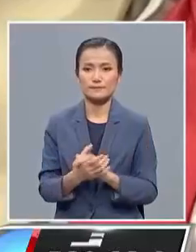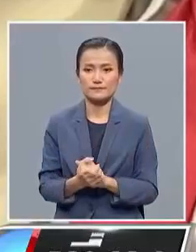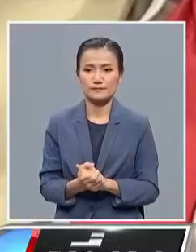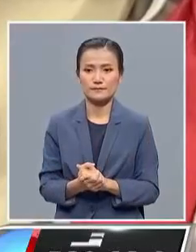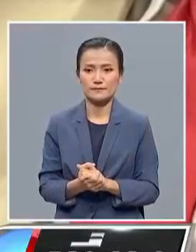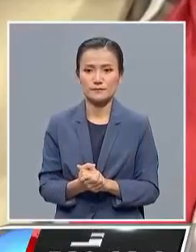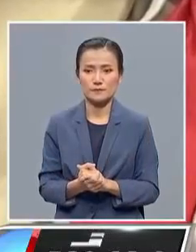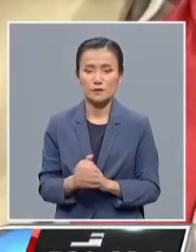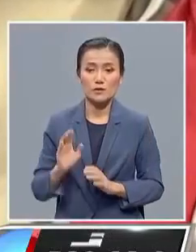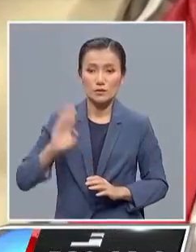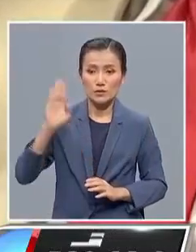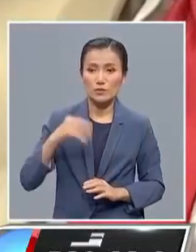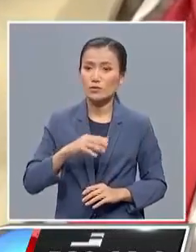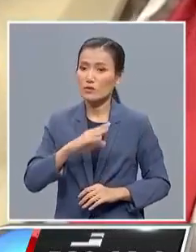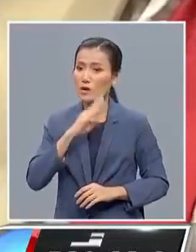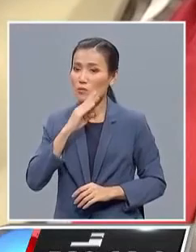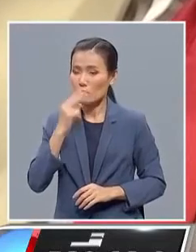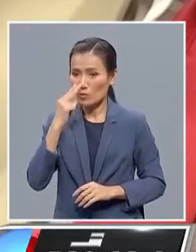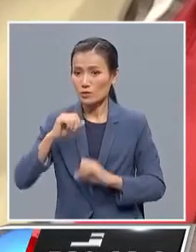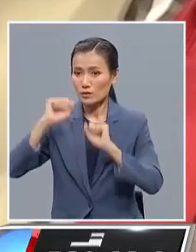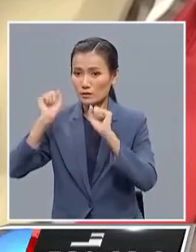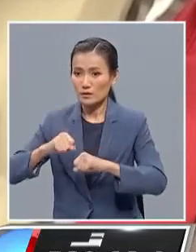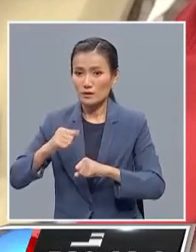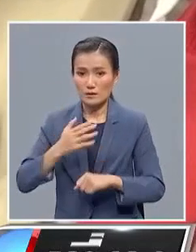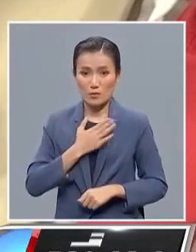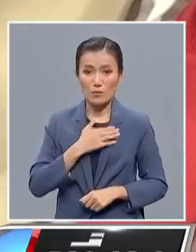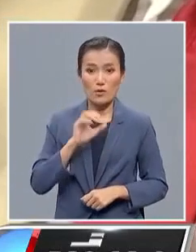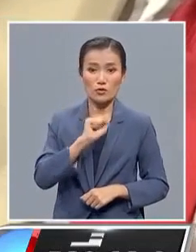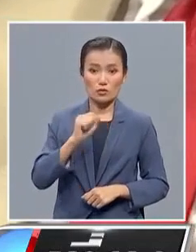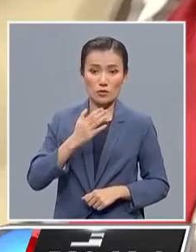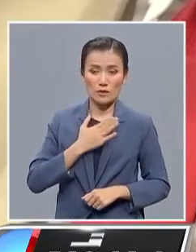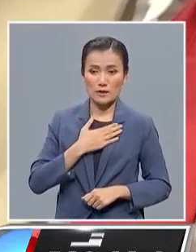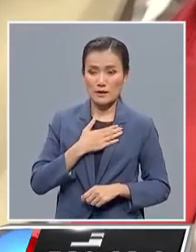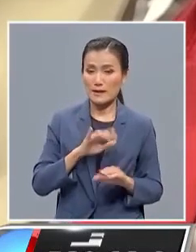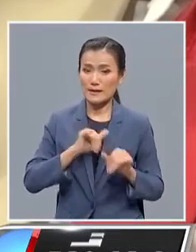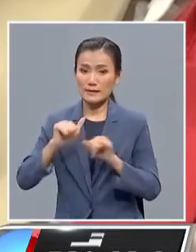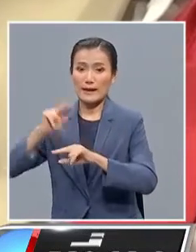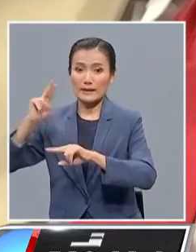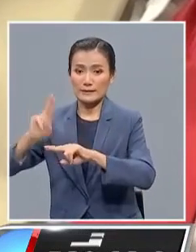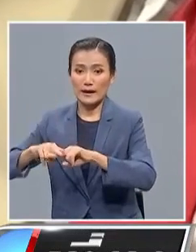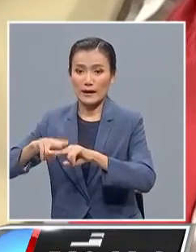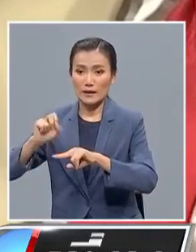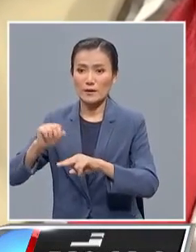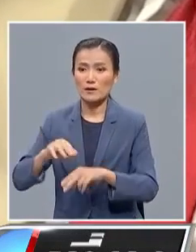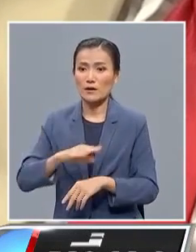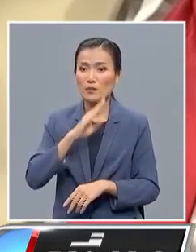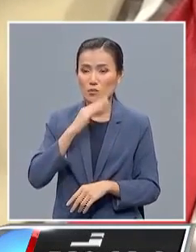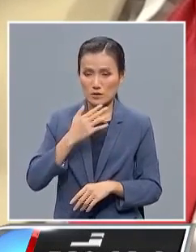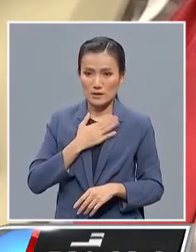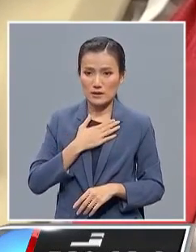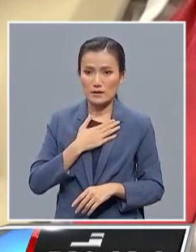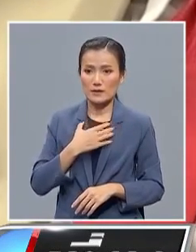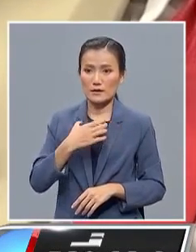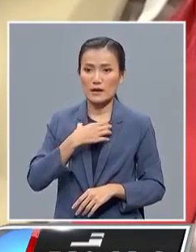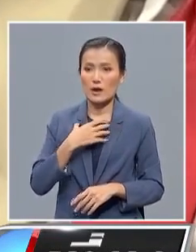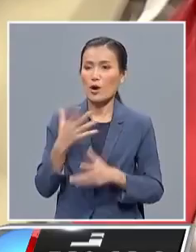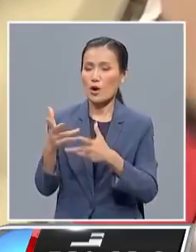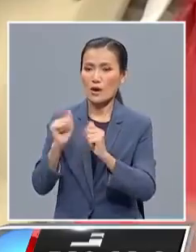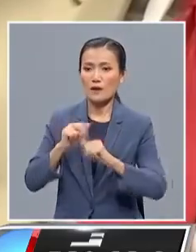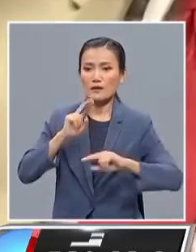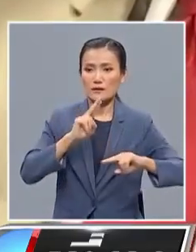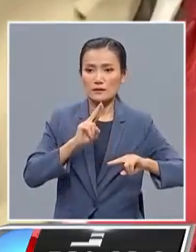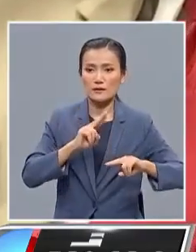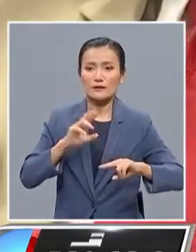ถ้าท่านตัดสินเอาสสสอบตกไปนั่งข้างหน้านะคะแล้วก็จะนั่งกันตรงไหนก็ได้ดิฉันก็จะขออนุญาตบ้างนะคะ